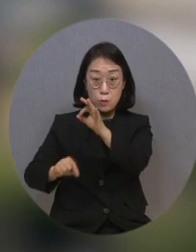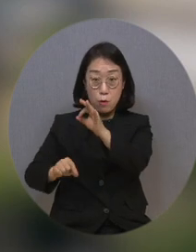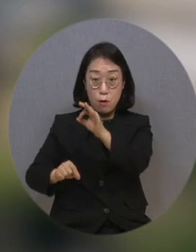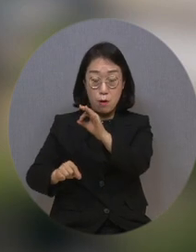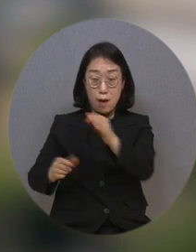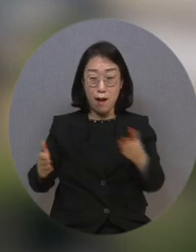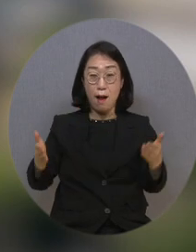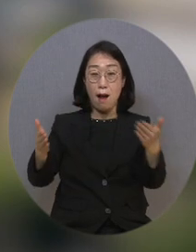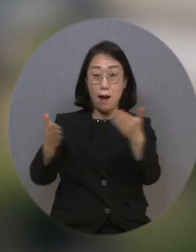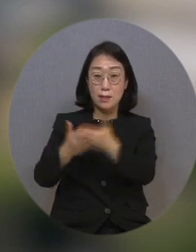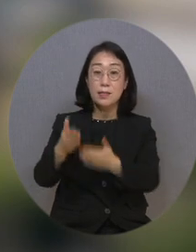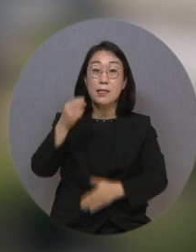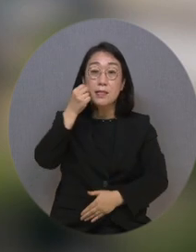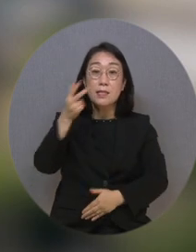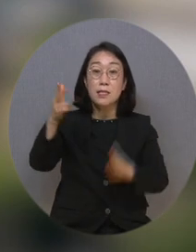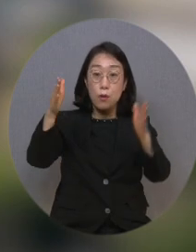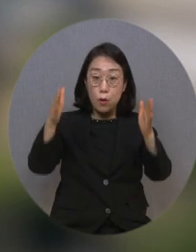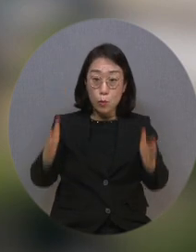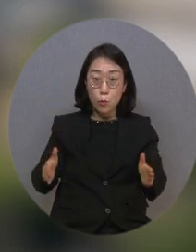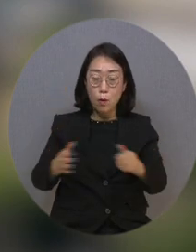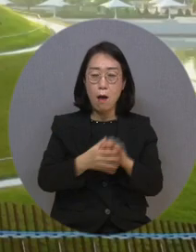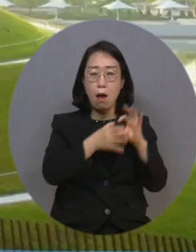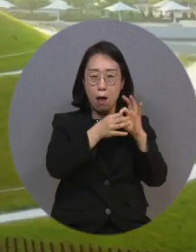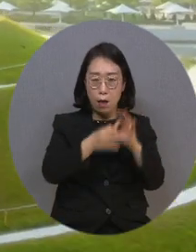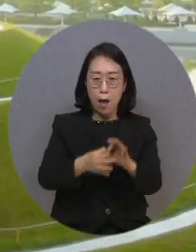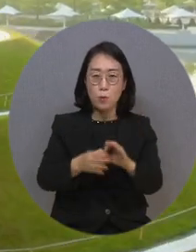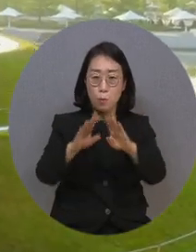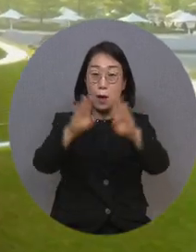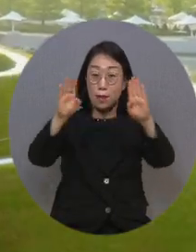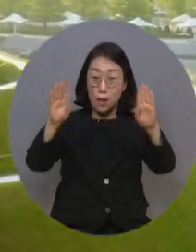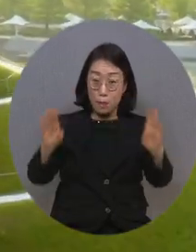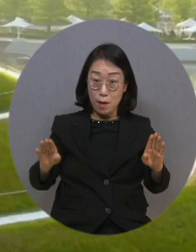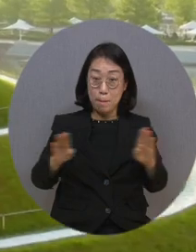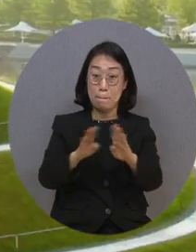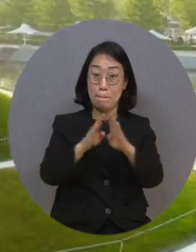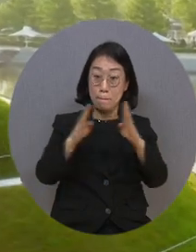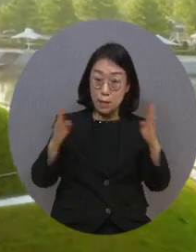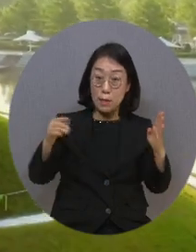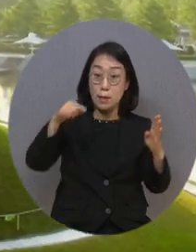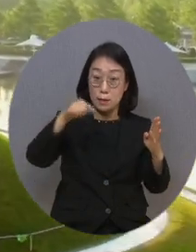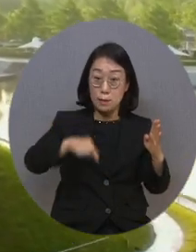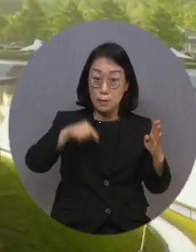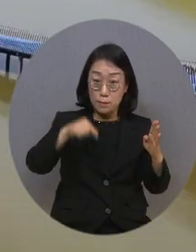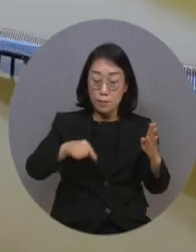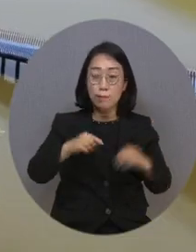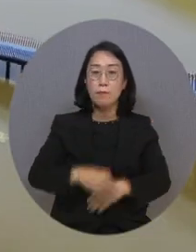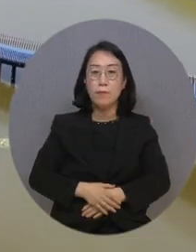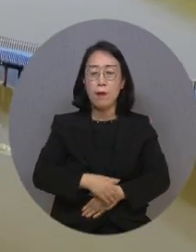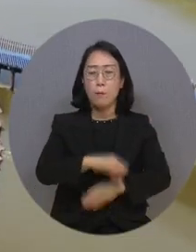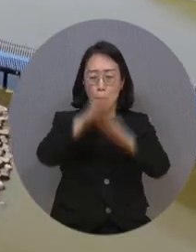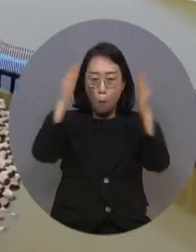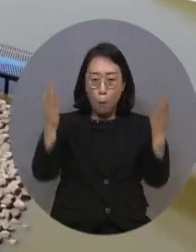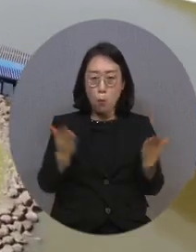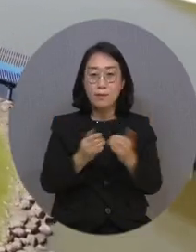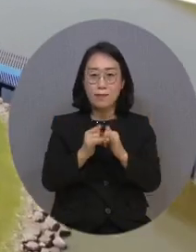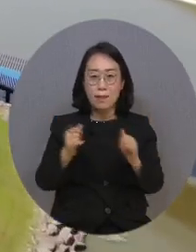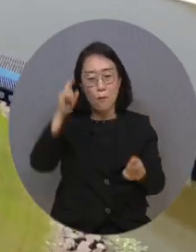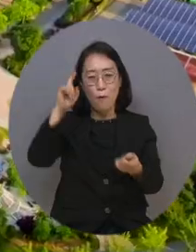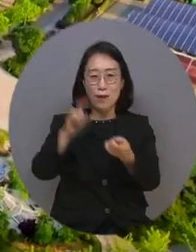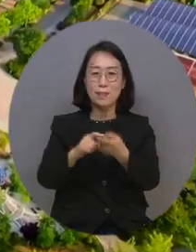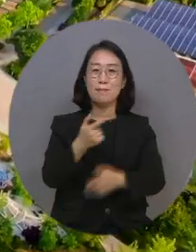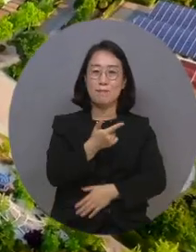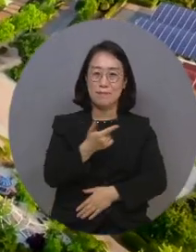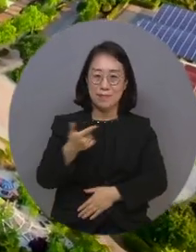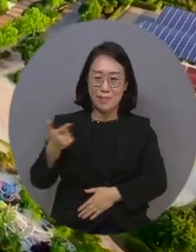31일까지 7개월 동안 화려하게 펼쳐질 2023 순천만 국제정원 박람회에 전국적인 관심이